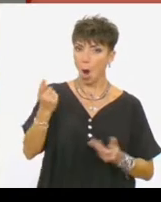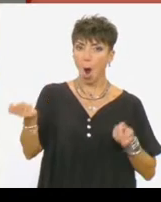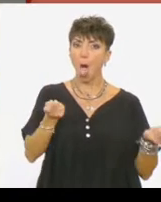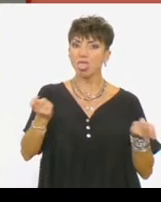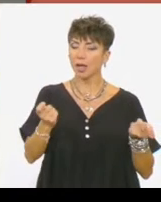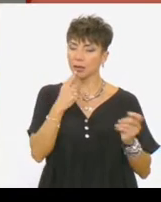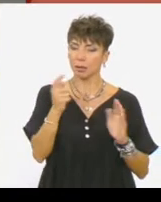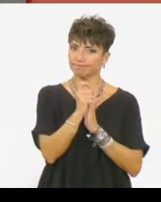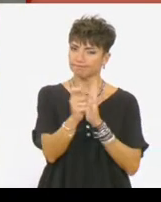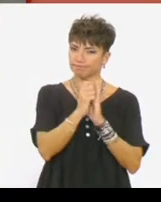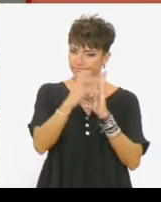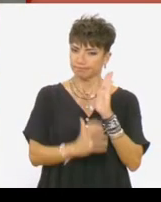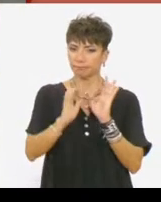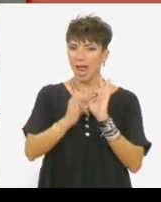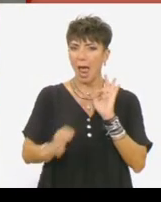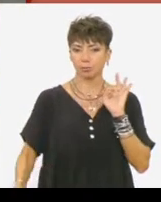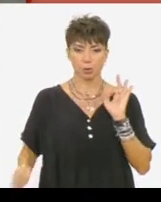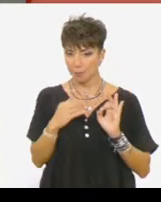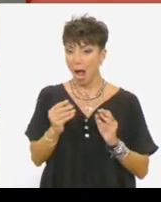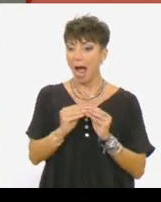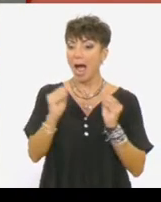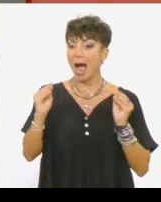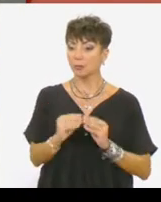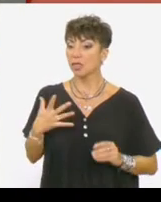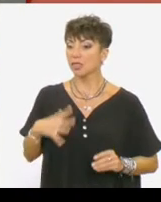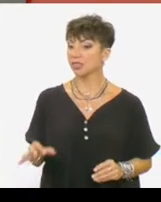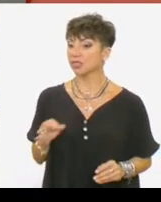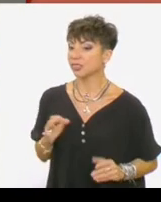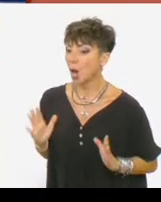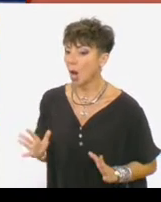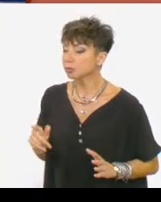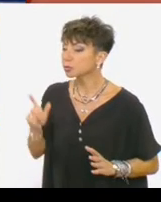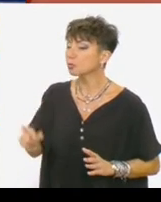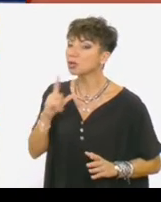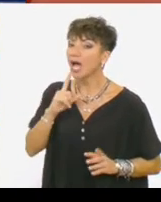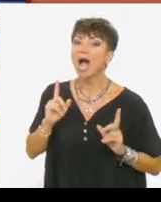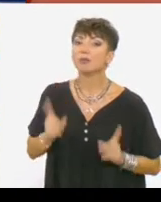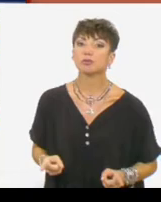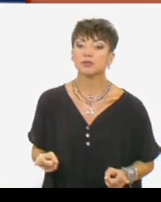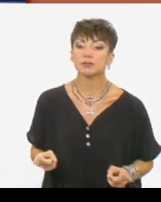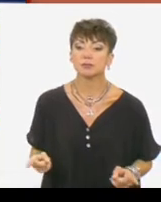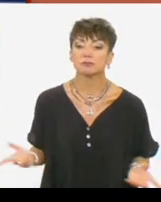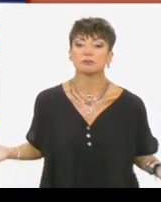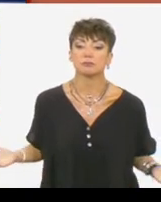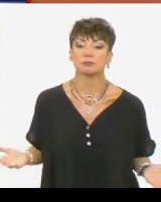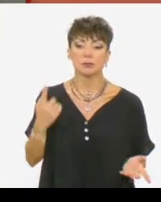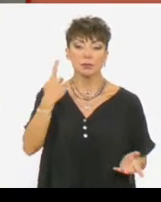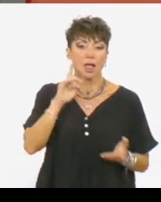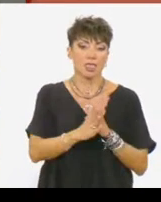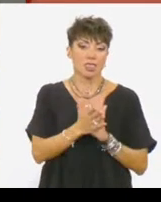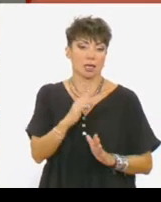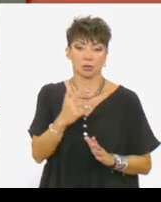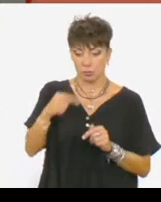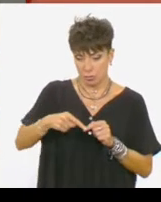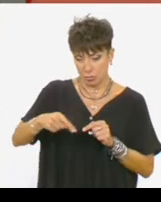κάποια ζητήματα. Δέχτηκα. Έτσι, πότε θα αποφασίσετε, κύριε Πάτση, πότε? Κοίτα να σας πω τώρα, δεν μπορώ να βάλω. Εντός